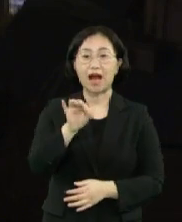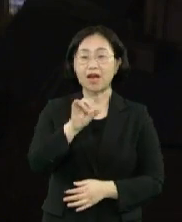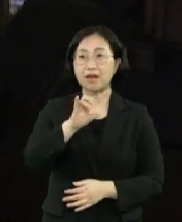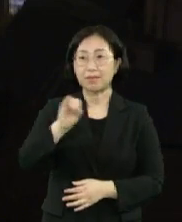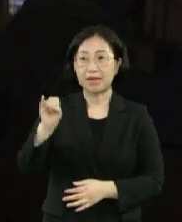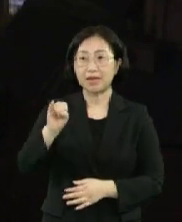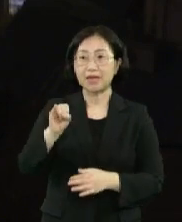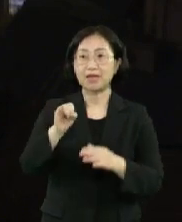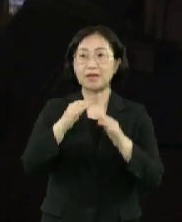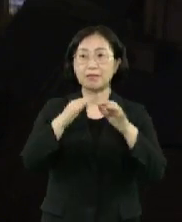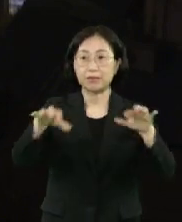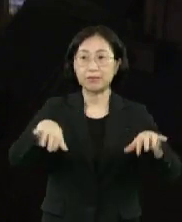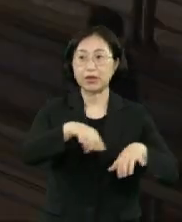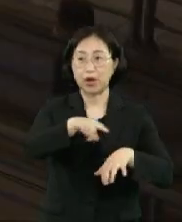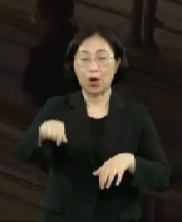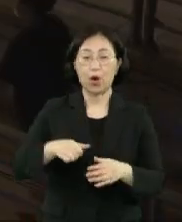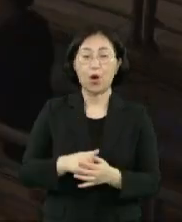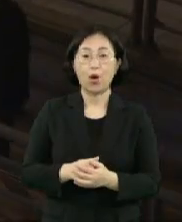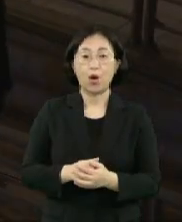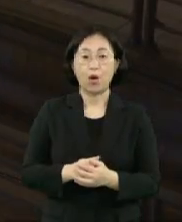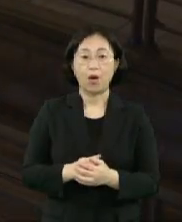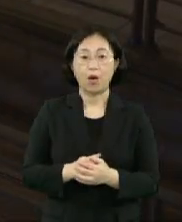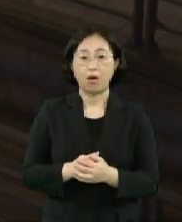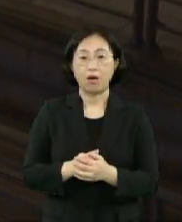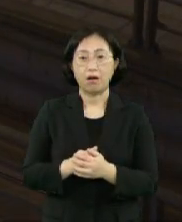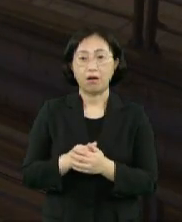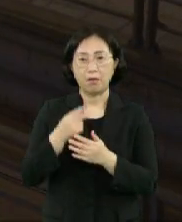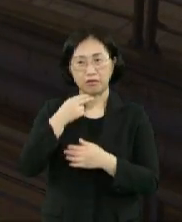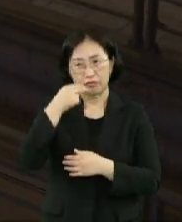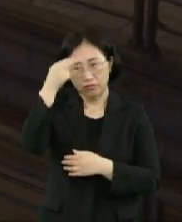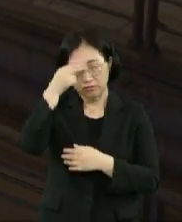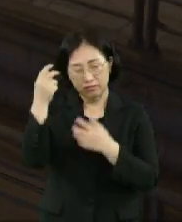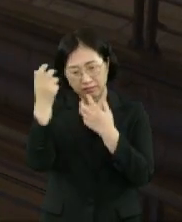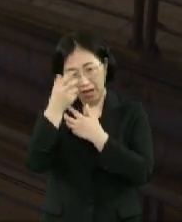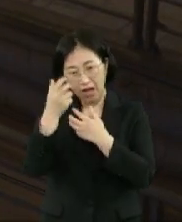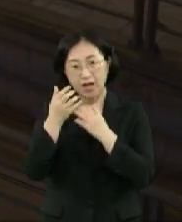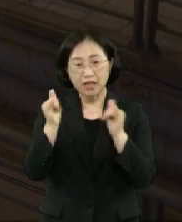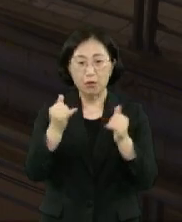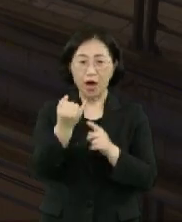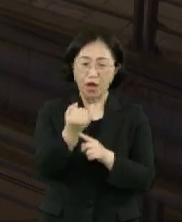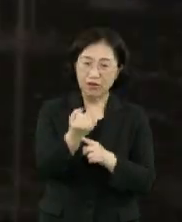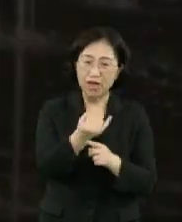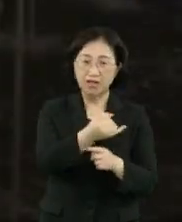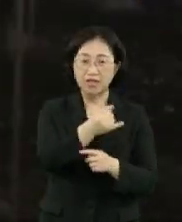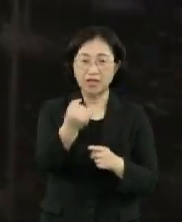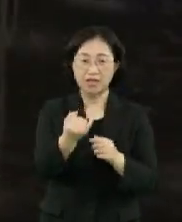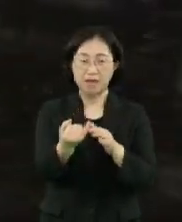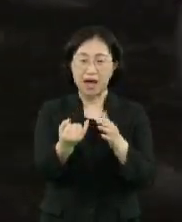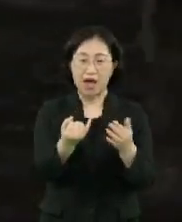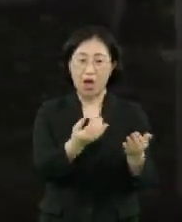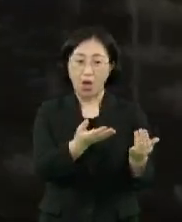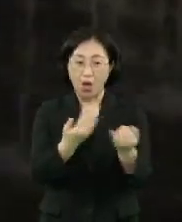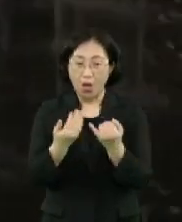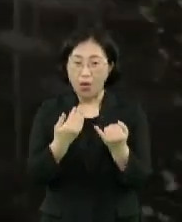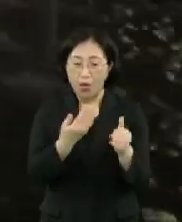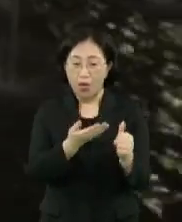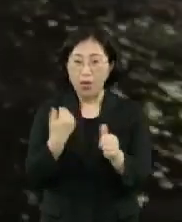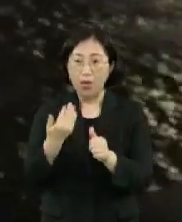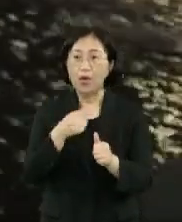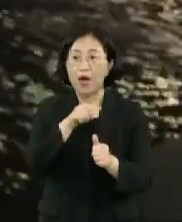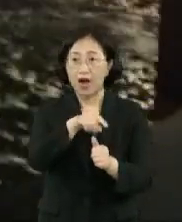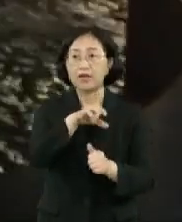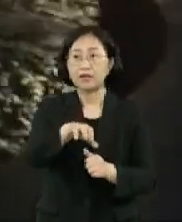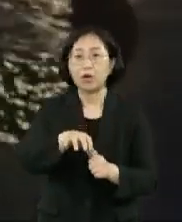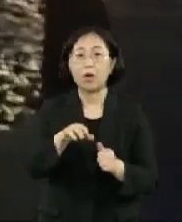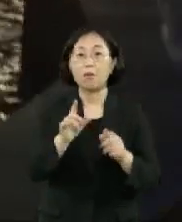밤풍경입니다. 취객과 호객꾼이 뒤엉켜 불야성을 이루던 모습은 사라지고 인적이 끊긴 한적한